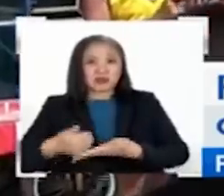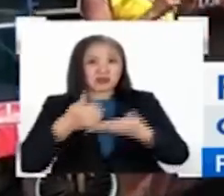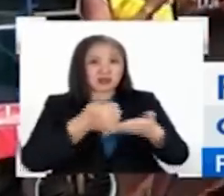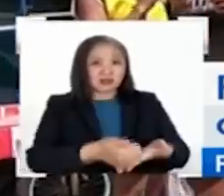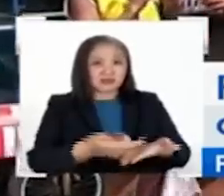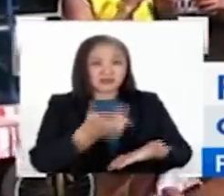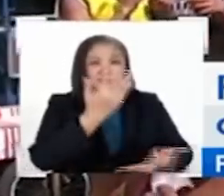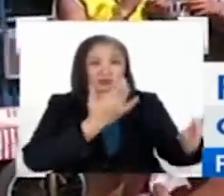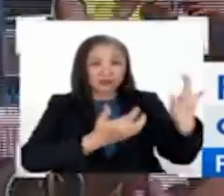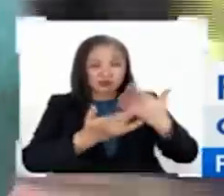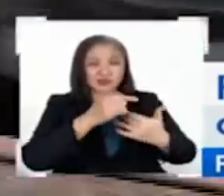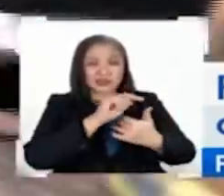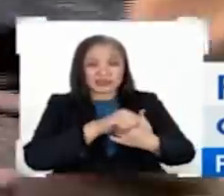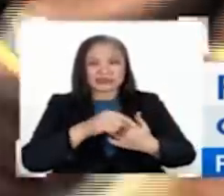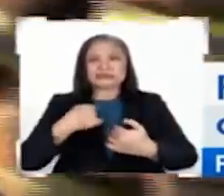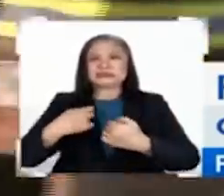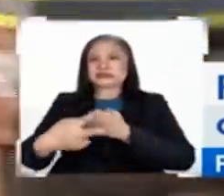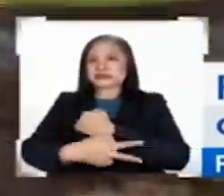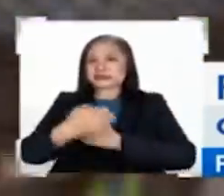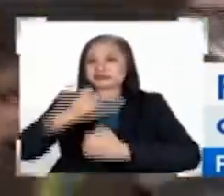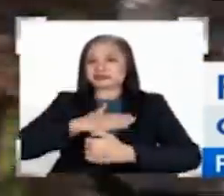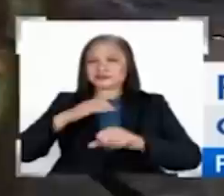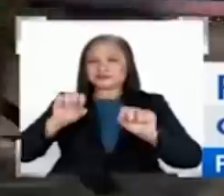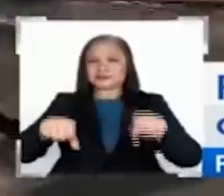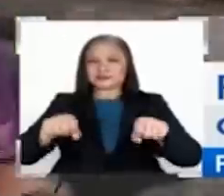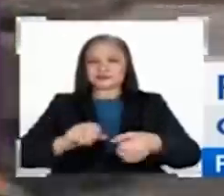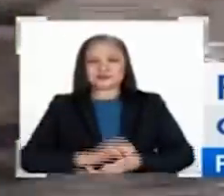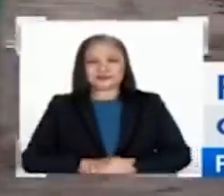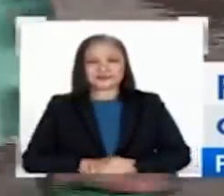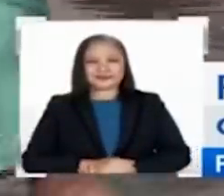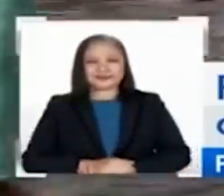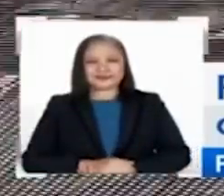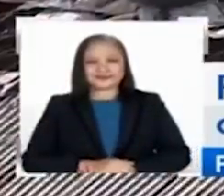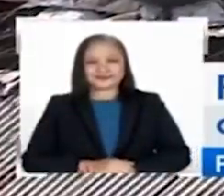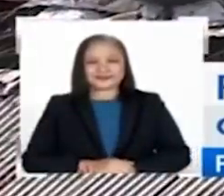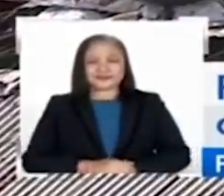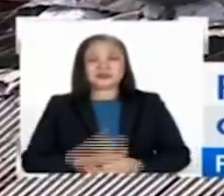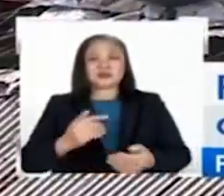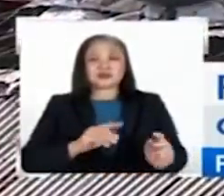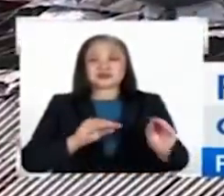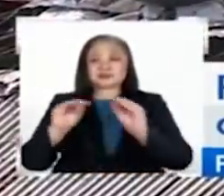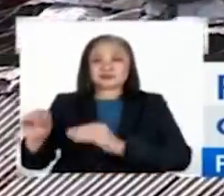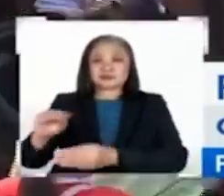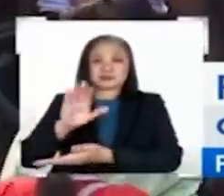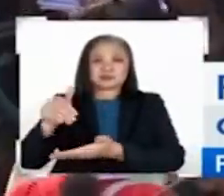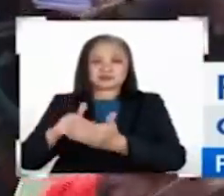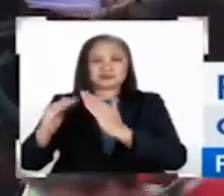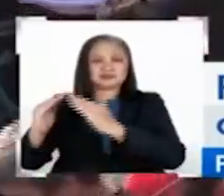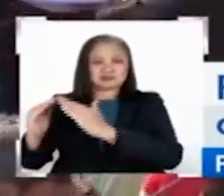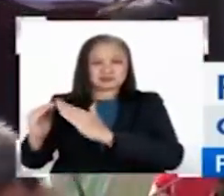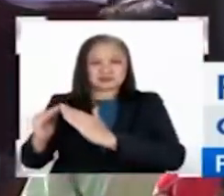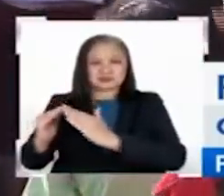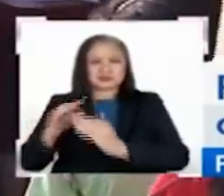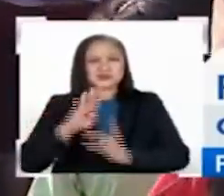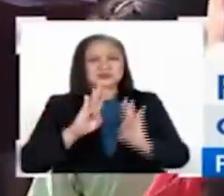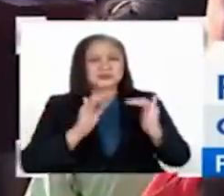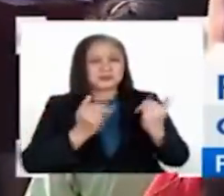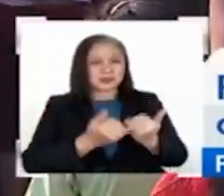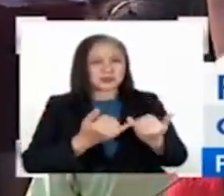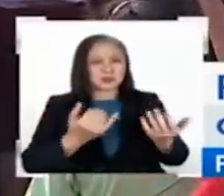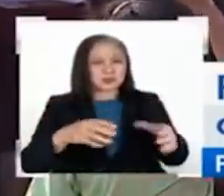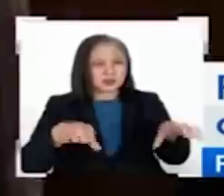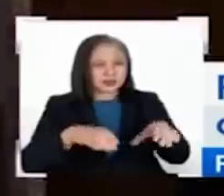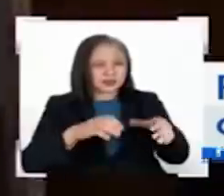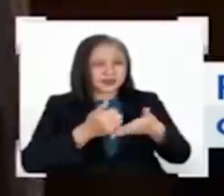pag nanakawang ka pa. Nasa evacuation center muna ang mga nasunugan. Habang ang barangay, umaaksyon daw para hindi maulit